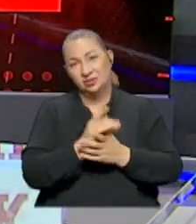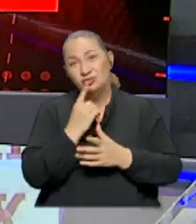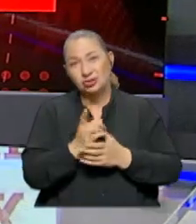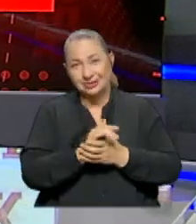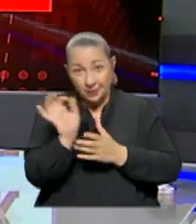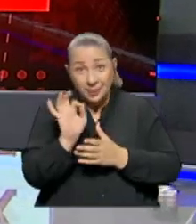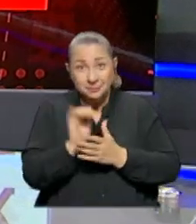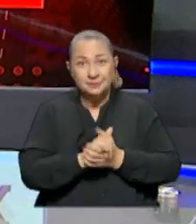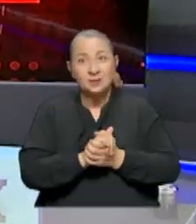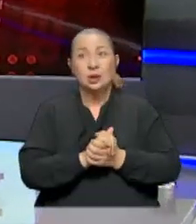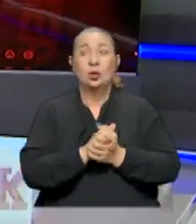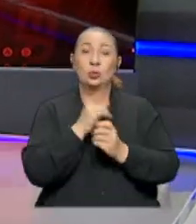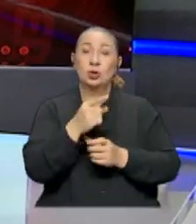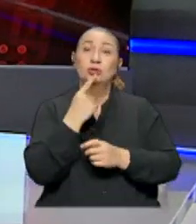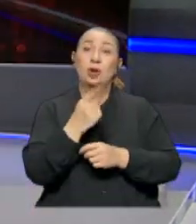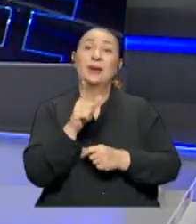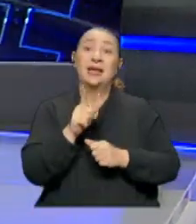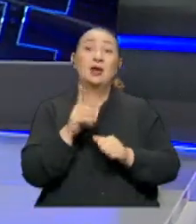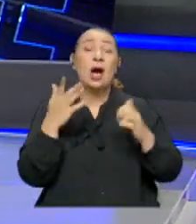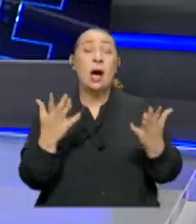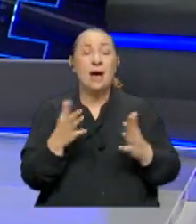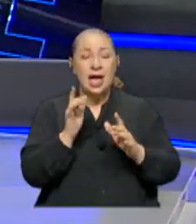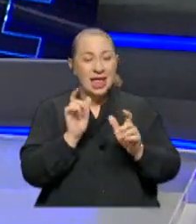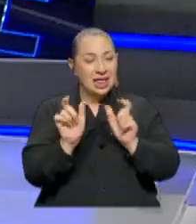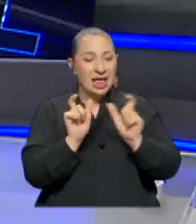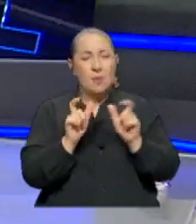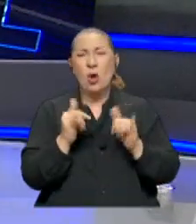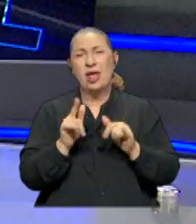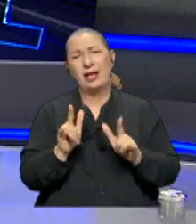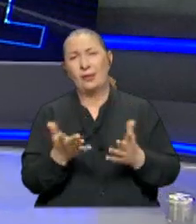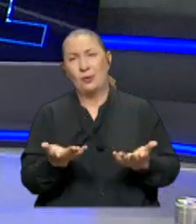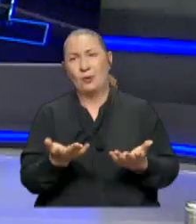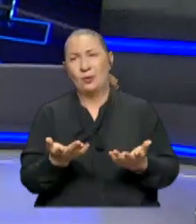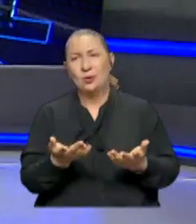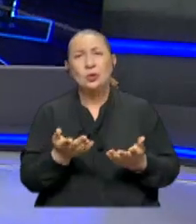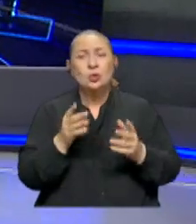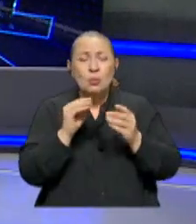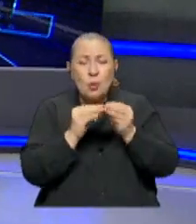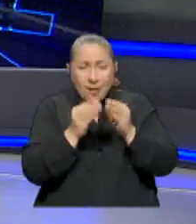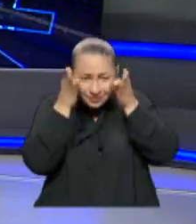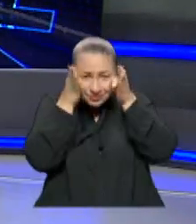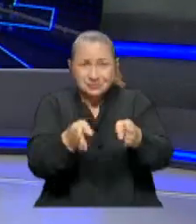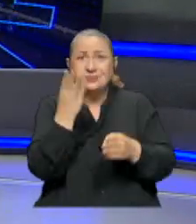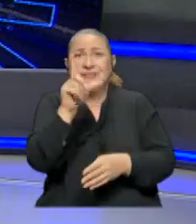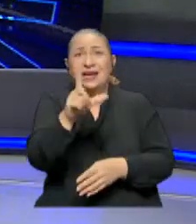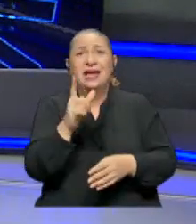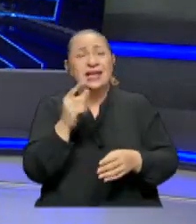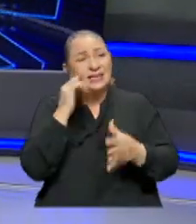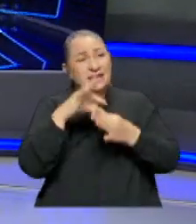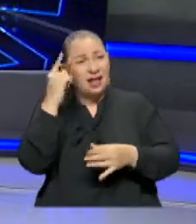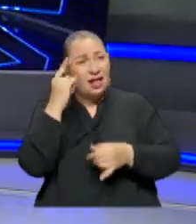diyeceğiz değil mi bunları söylemek gerek ama kelime oyununda hiç gerek yok ki sonra odaklanmak yazdım insanların aklıyla alay